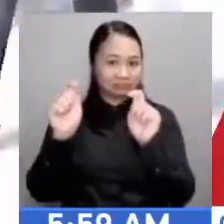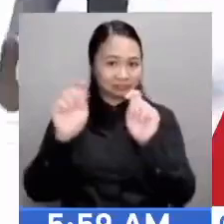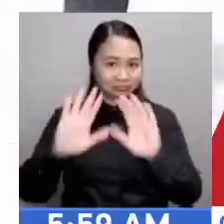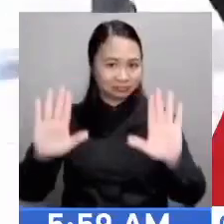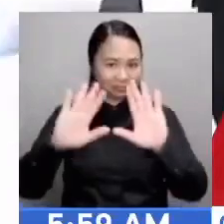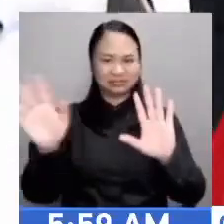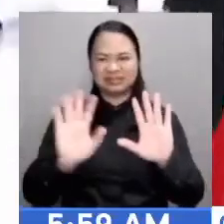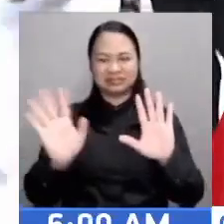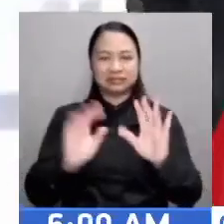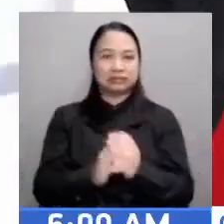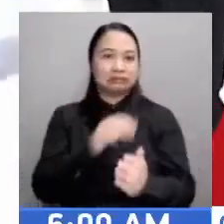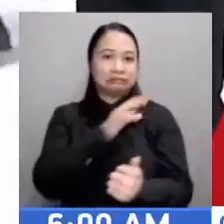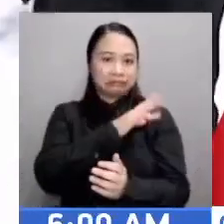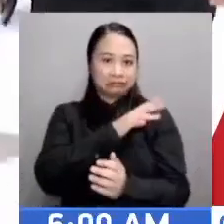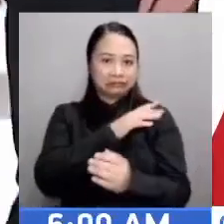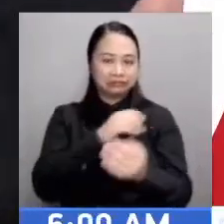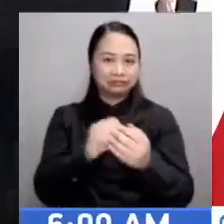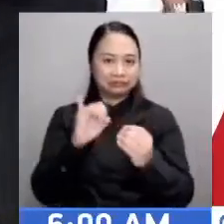ng dagsa ng mga pasahero.